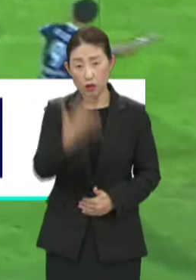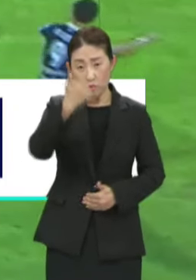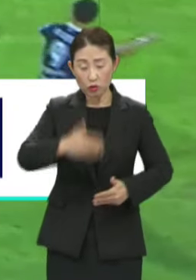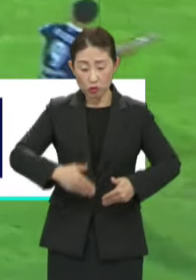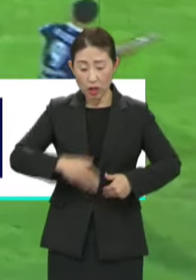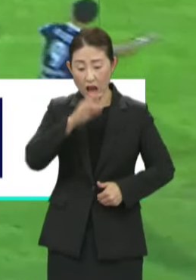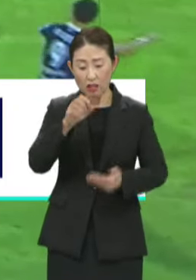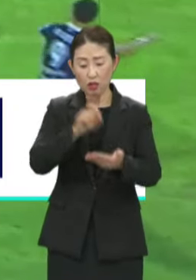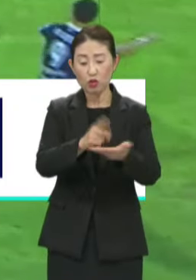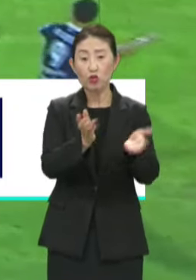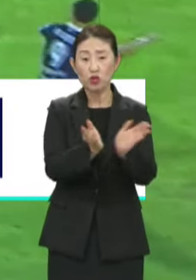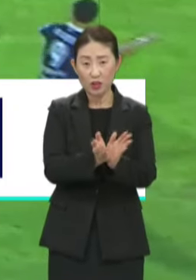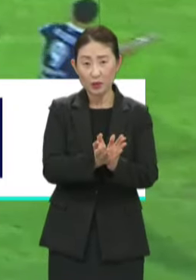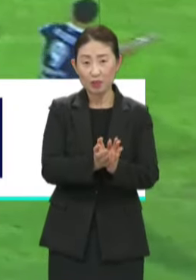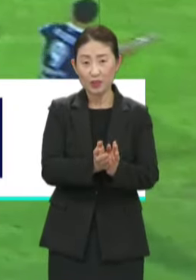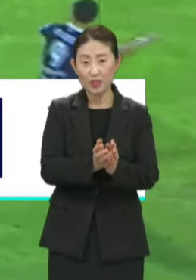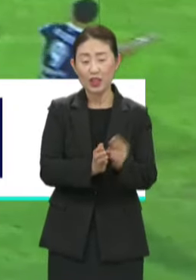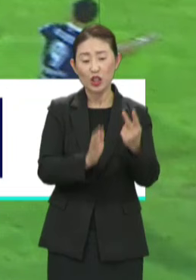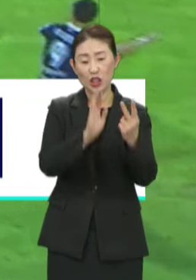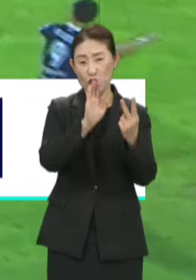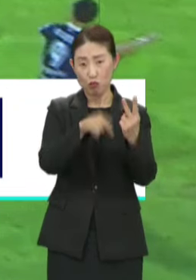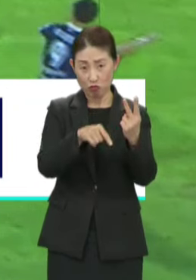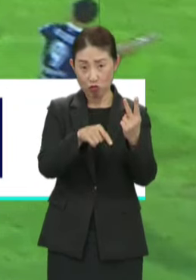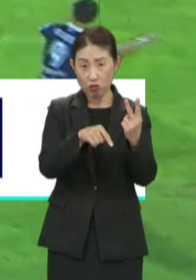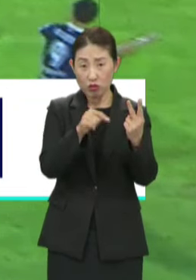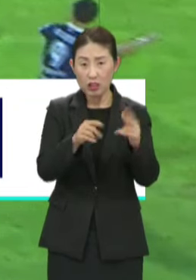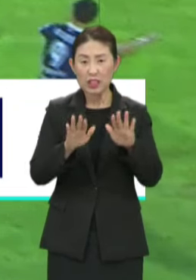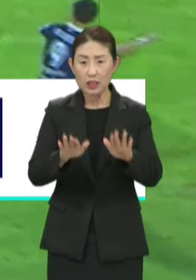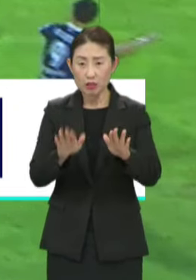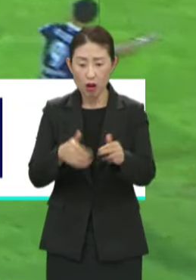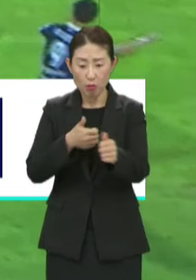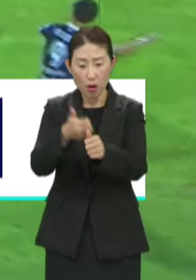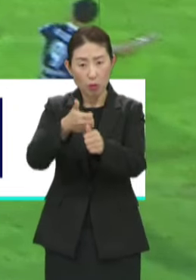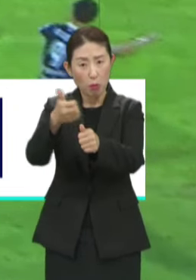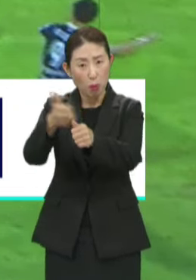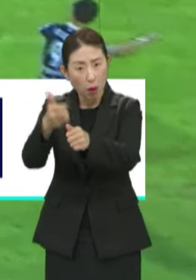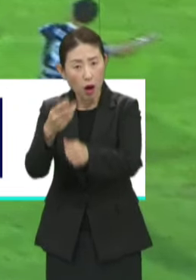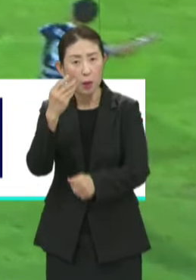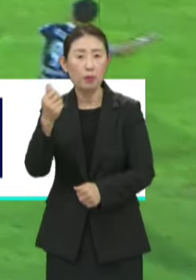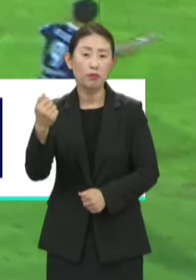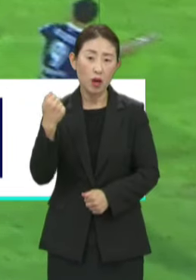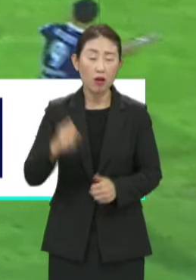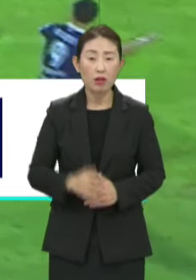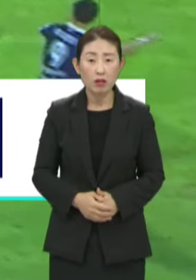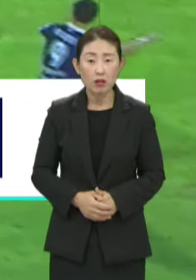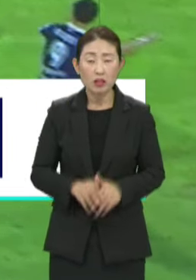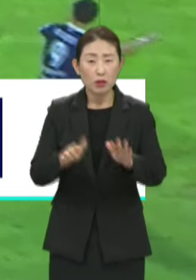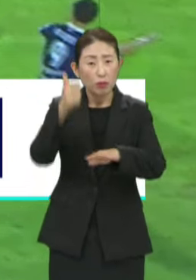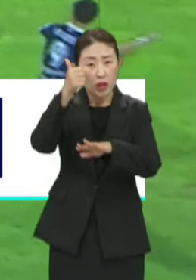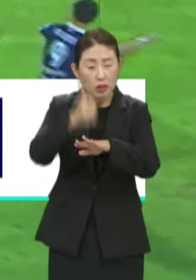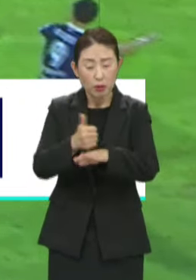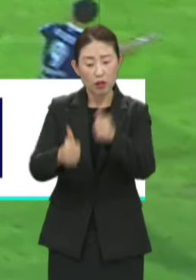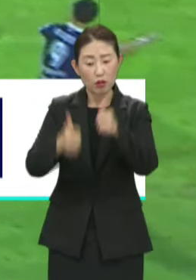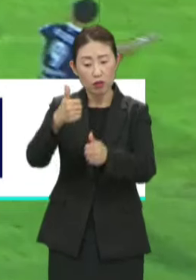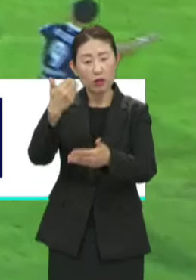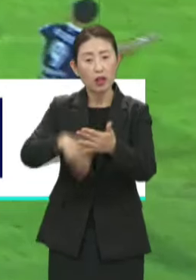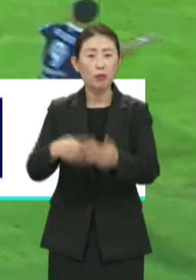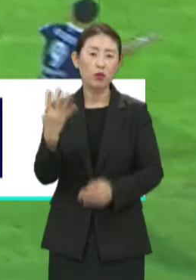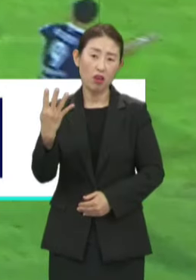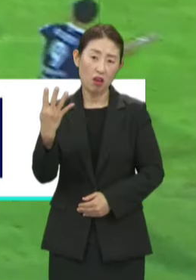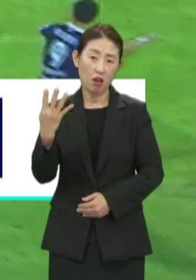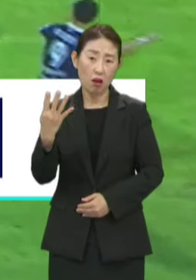K리그2 충남 아산FC가 승격권인 2위를 달리며 돌풍을 일으키고 있습니다. 리그 막바지에 돌입한 충남 아산이 남은